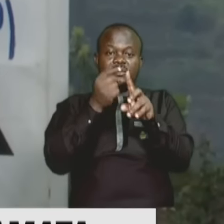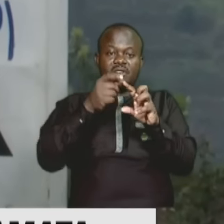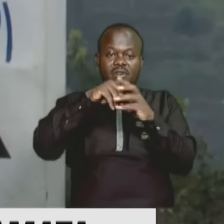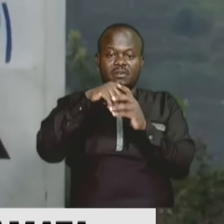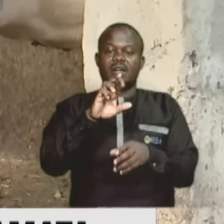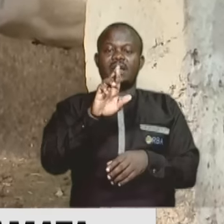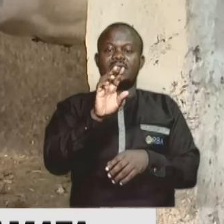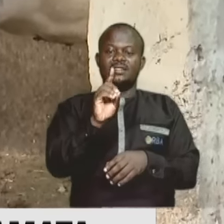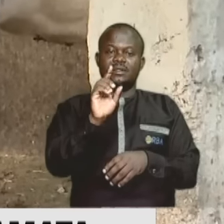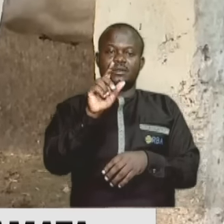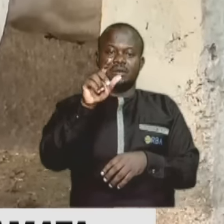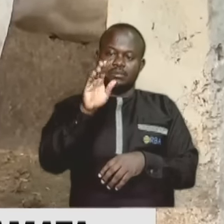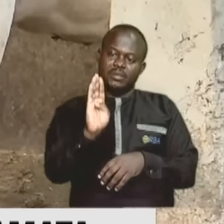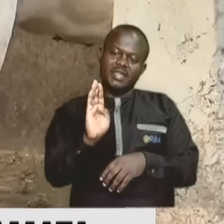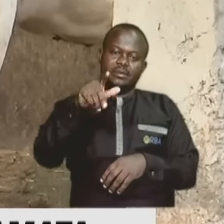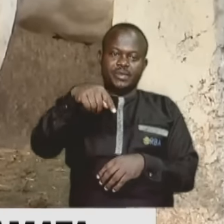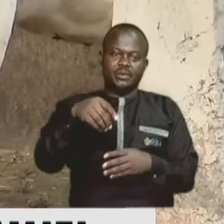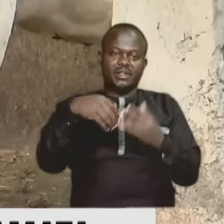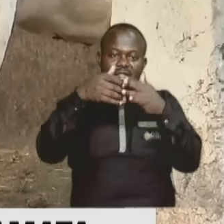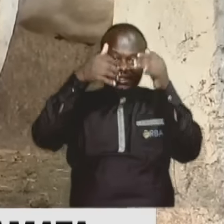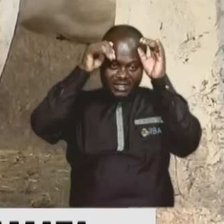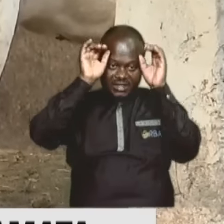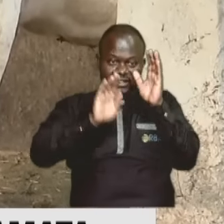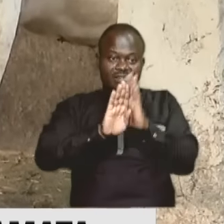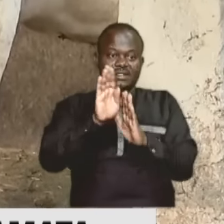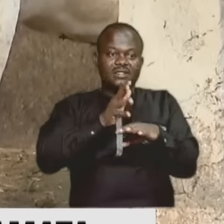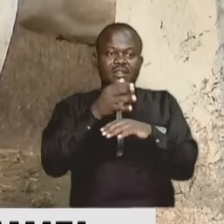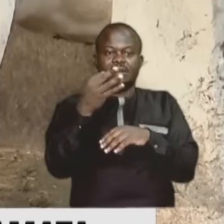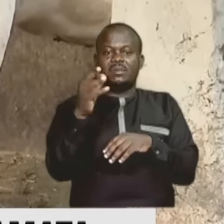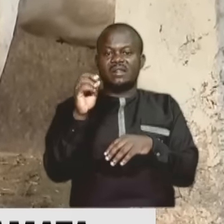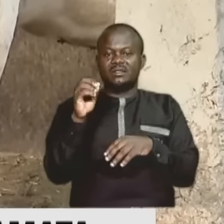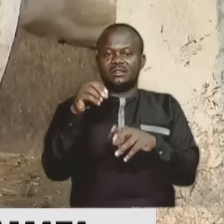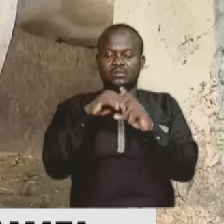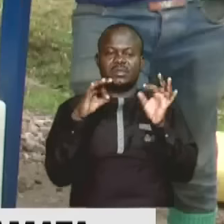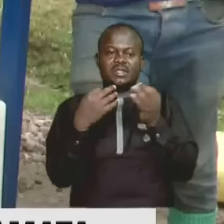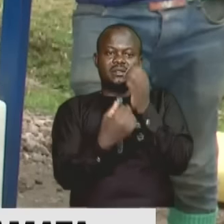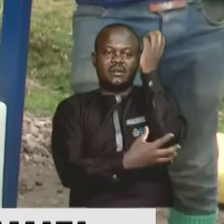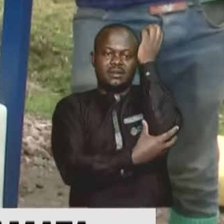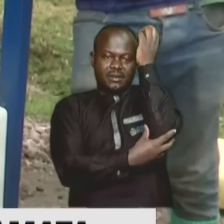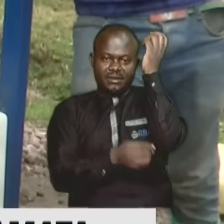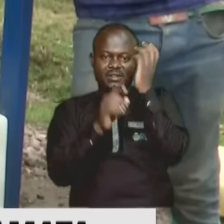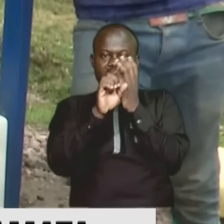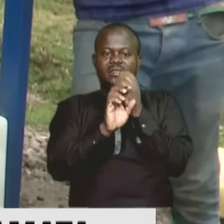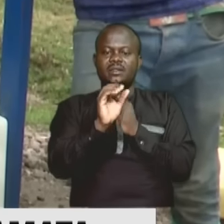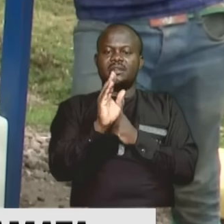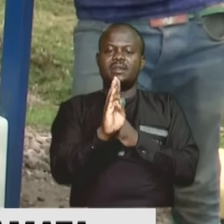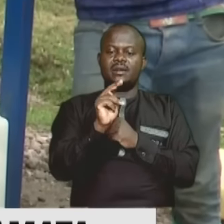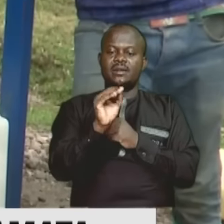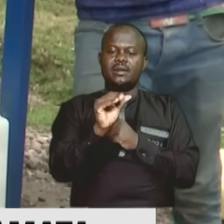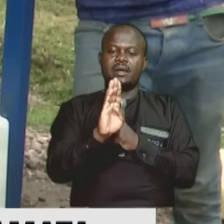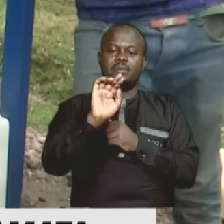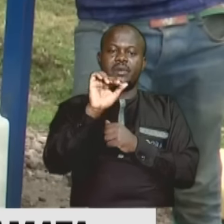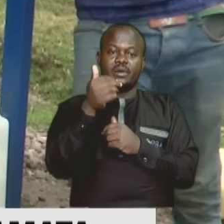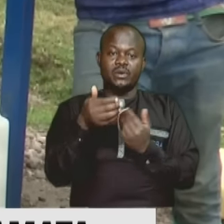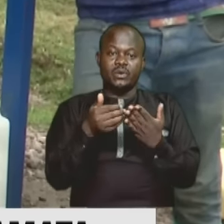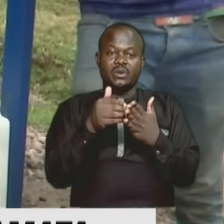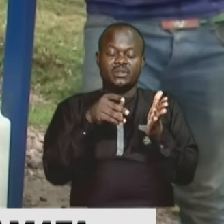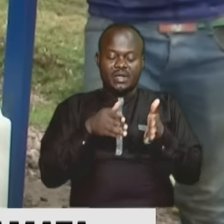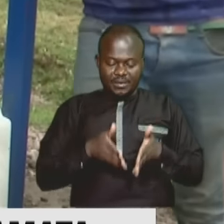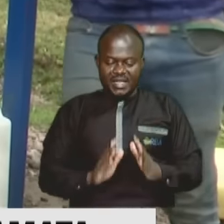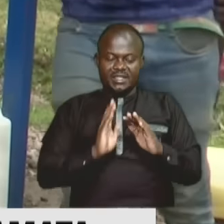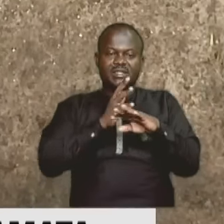RDDP watanze inka za kijyambere zisaga 300 ku miryango itishoboye mu karere ka Nyabihu, nazo zabyaye izirenga